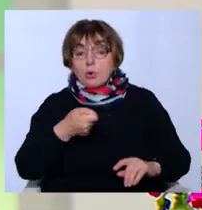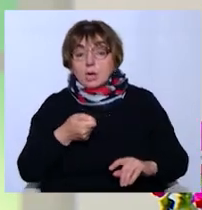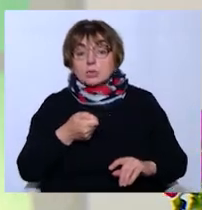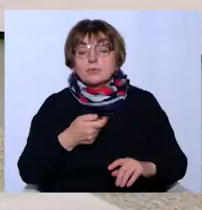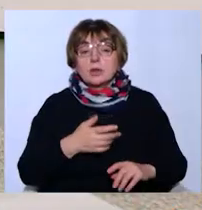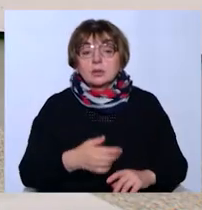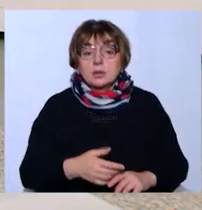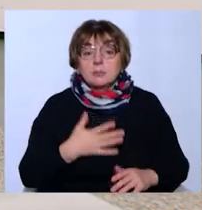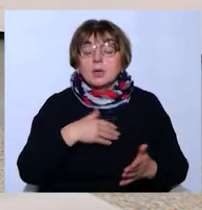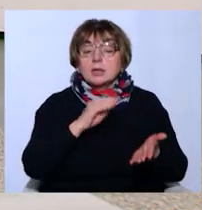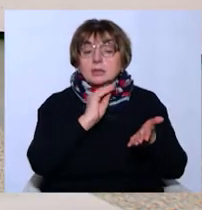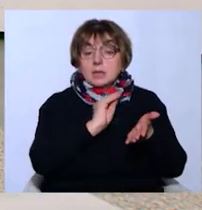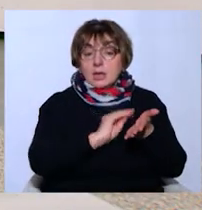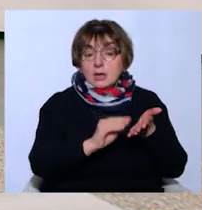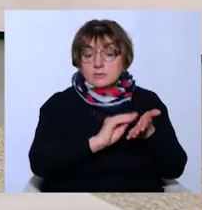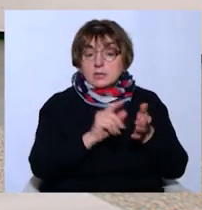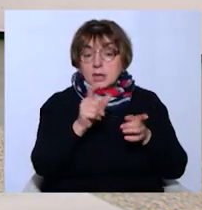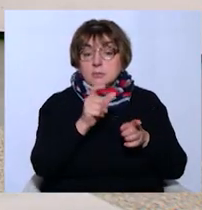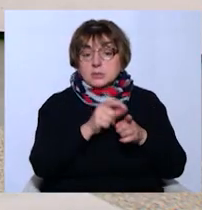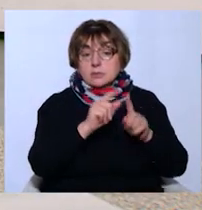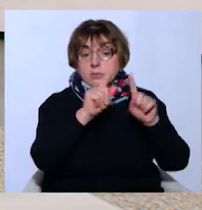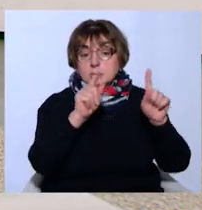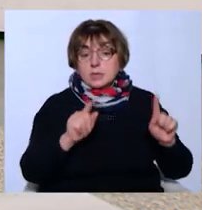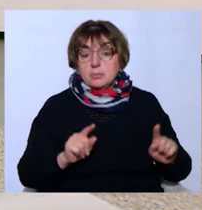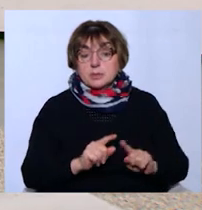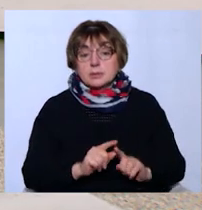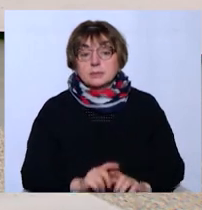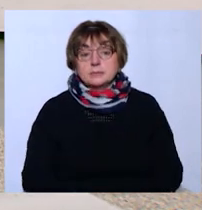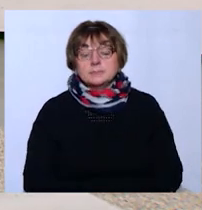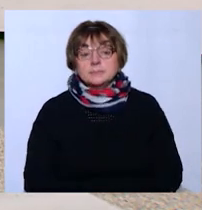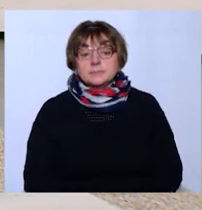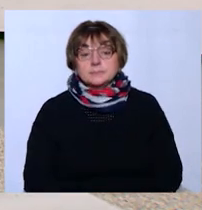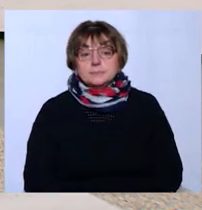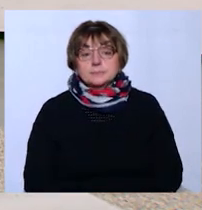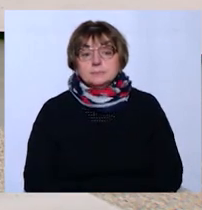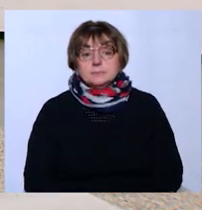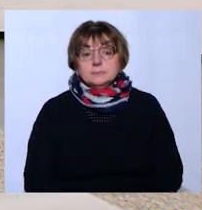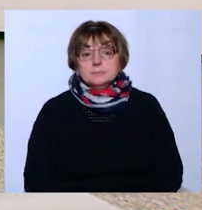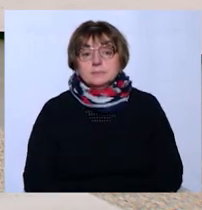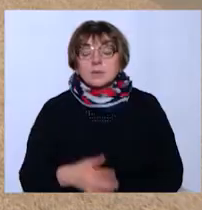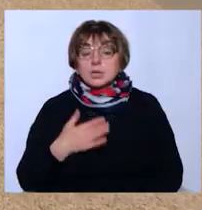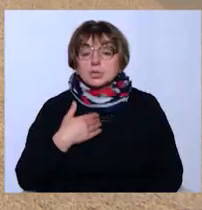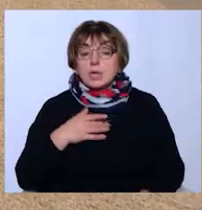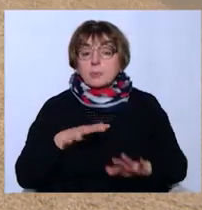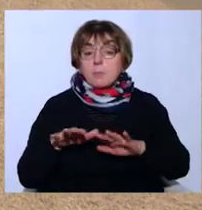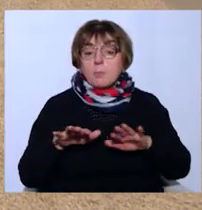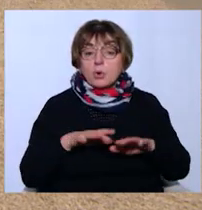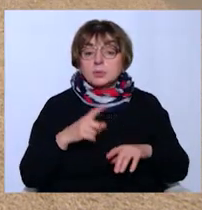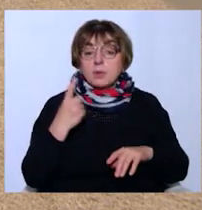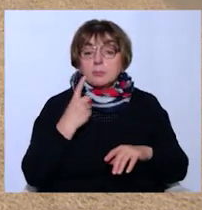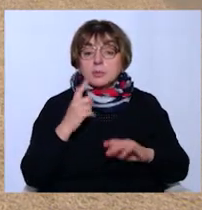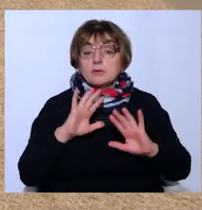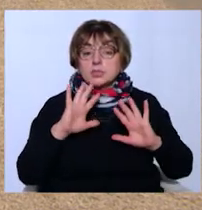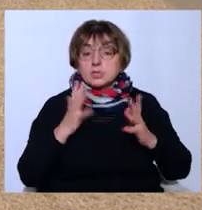მე დავწერ ამ სიტყვებს დაფაზე. ესე იგი, ჩემი მოქმედება პირველ შემთხვევაში იყო